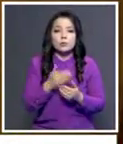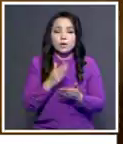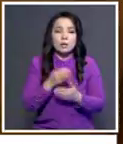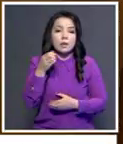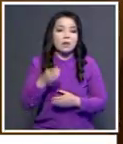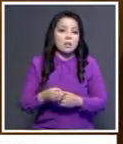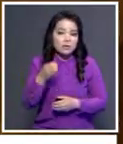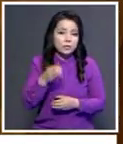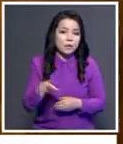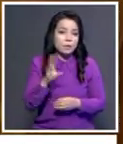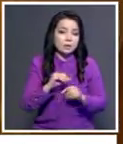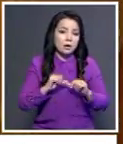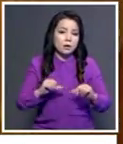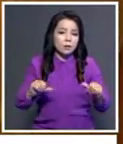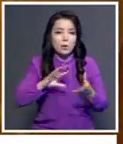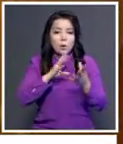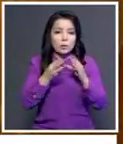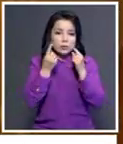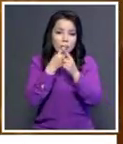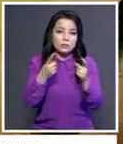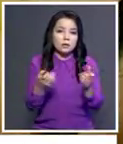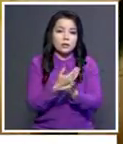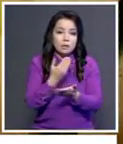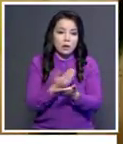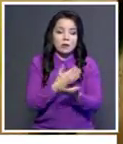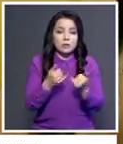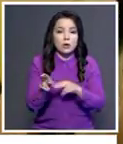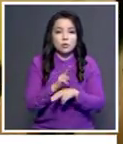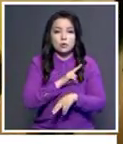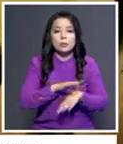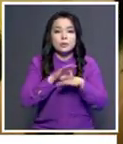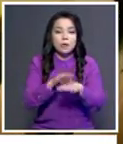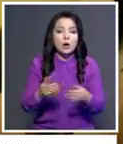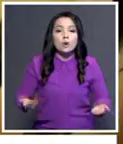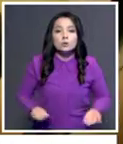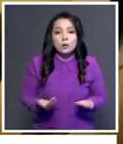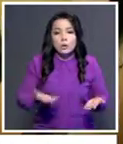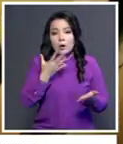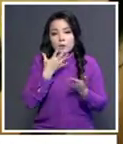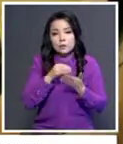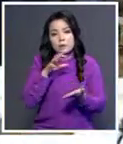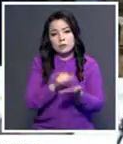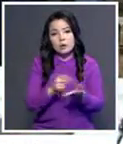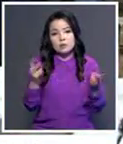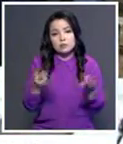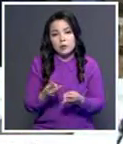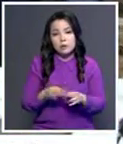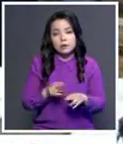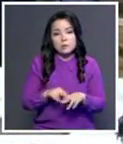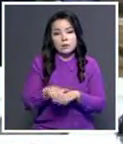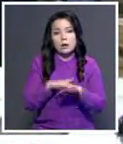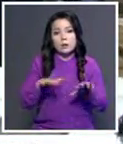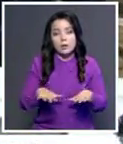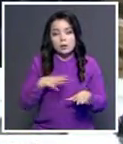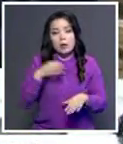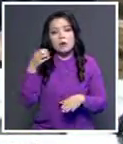лифтіні тексеріп шыққан комиссияның қорытындысы. Мамандардың айтуынша, жөндеу жұмыстарымен тұрғындардың өздері айналысу керек. Яғни әкімдік